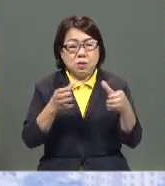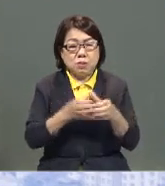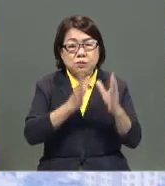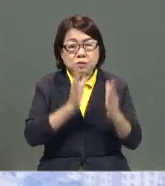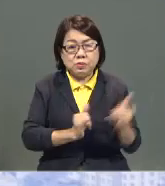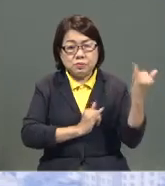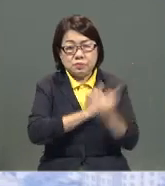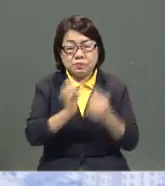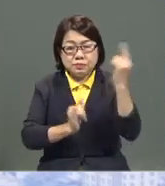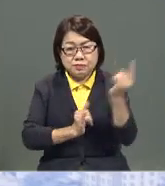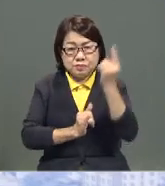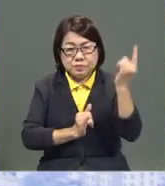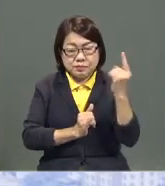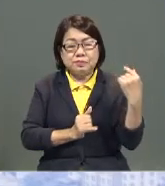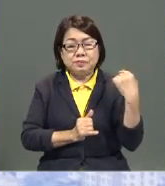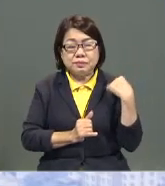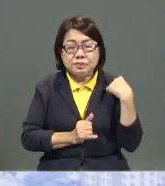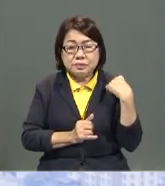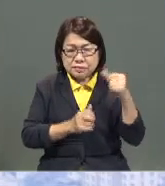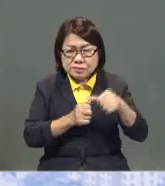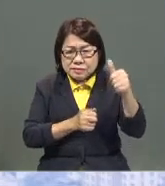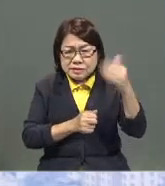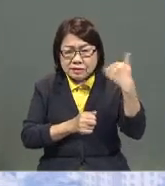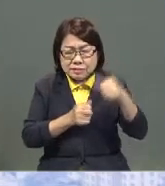กรกฎาคมที่เรามีการประชุมไปไม่ว่าจะเป็นเรื่องของนำคนไทยที่เอาไปทานด้วยครับคนต่างด้าวที่จะเข้ามาเป็นแรงงานต่างชาติที่ขออนุมัติกันไว้โดยทางกระทรวงแรงงานขอมาทางกระทรวงการท่องเที่ยวและกีฬาก็ขอให้มีเรื่องของการเดินทางของกลุ่มนักท่องเที่ยวที่มีศักยภาพElite Card